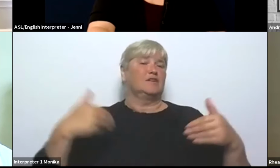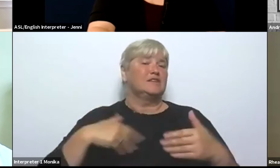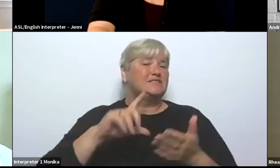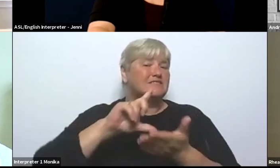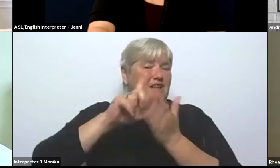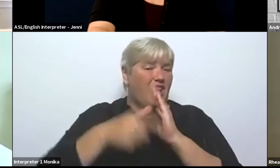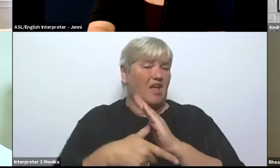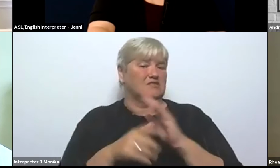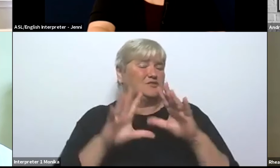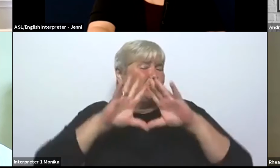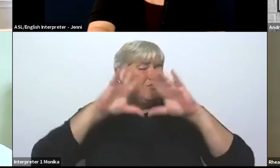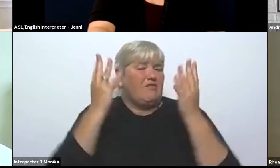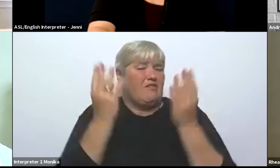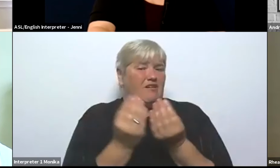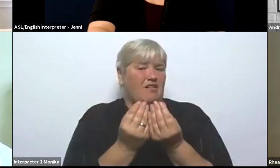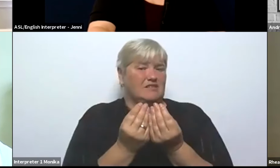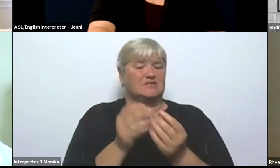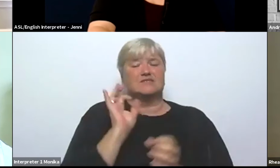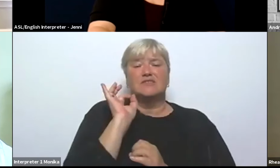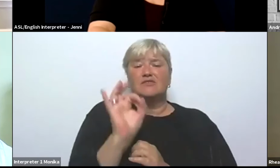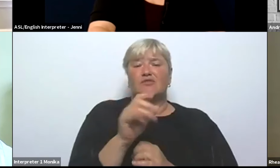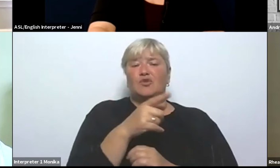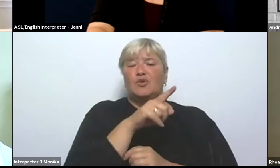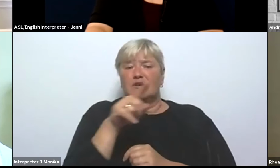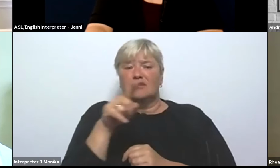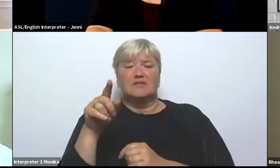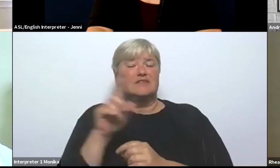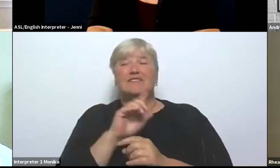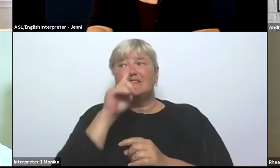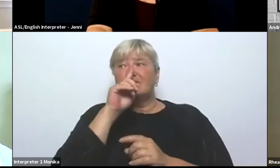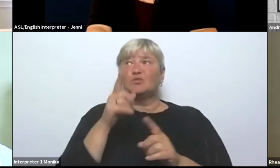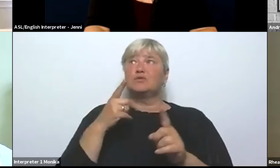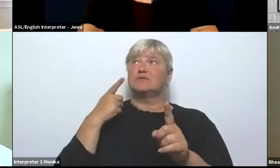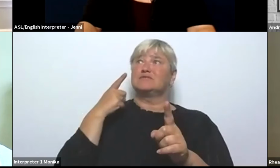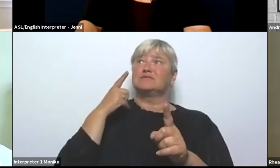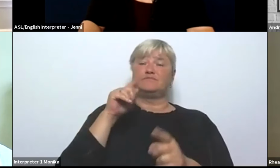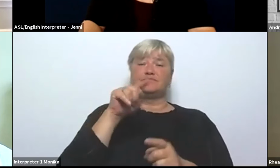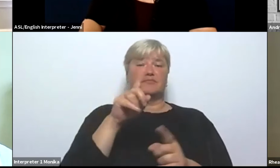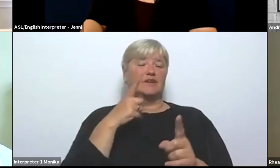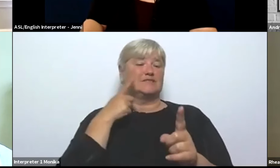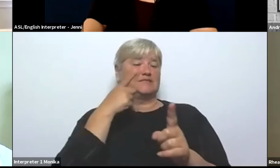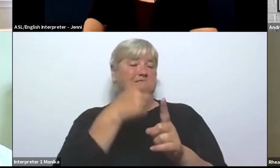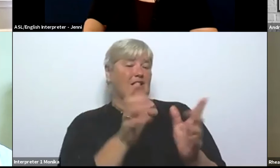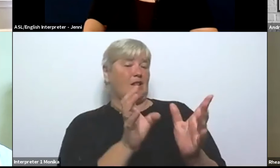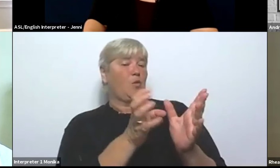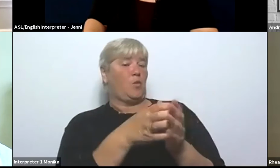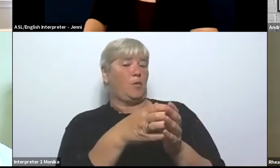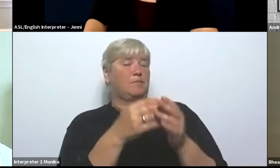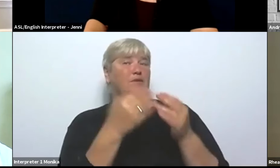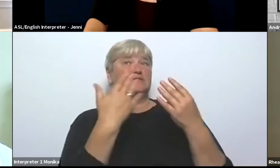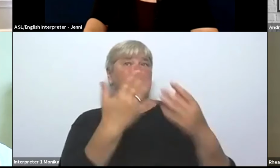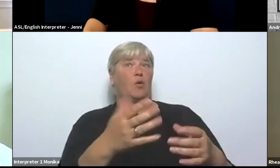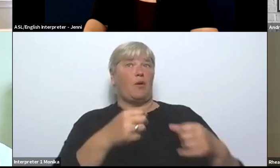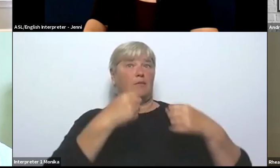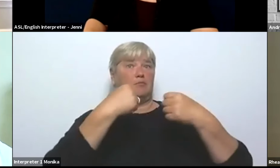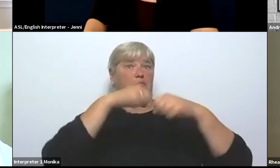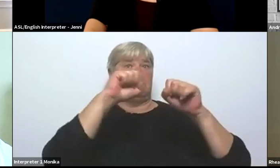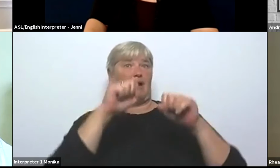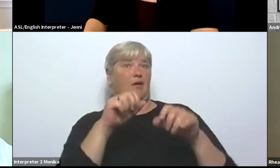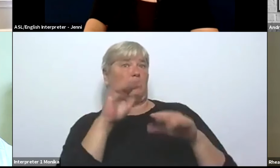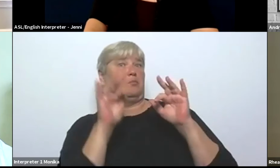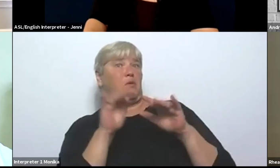Dingen, ja, die auch für diese, nicht nur für diese Zielgruppe danach designt wurden.